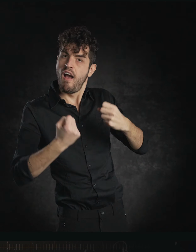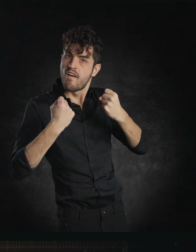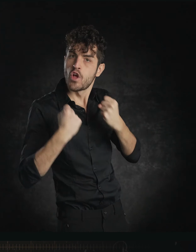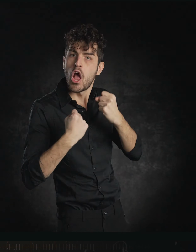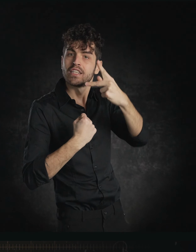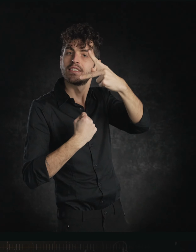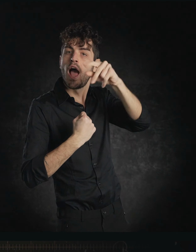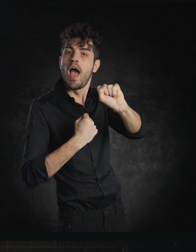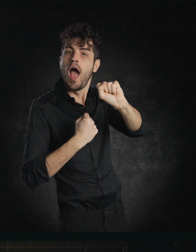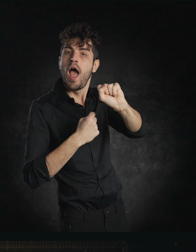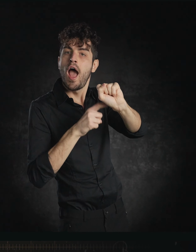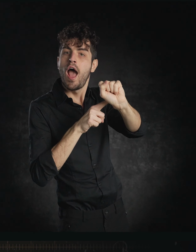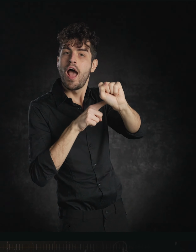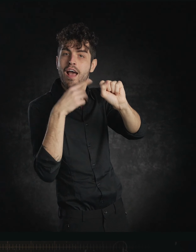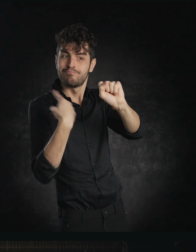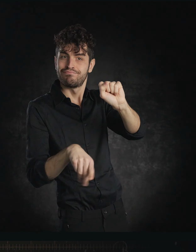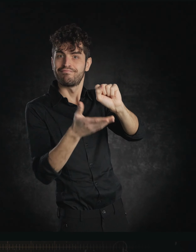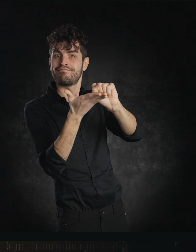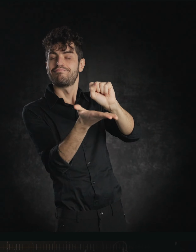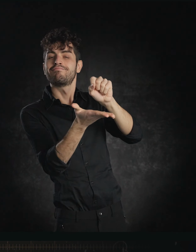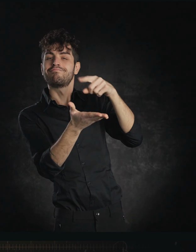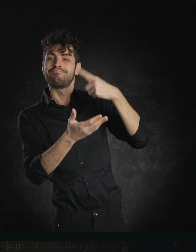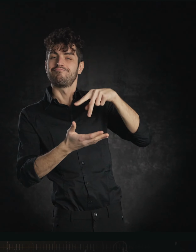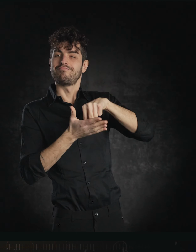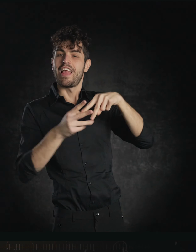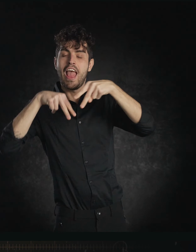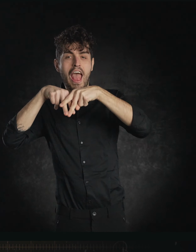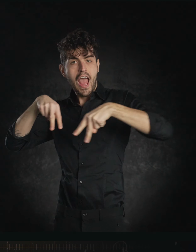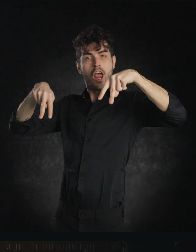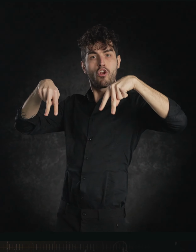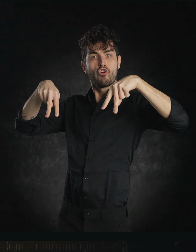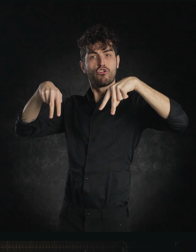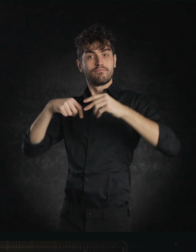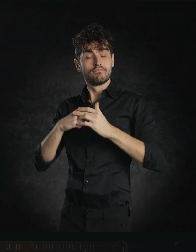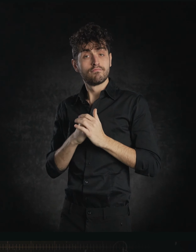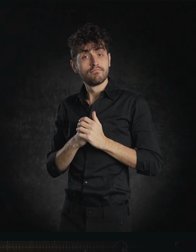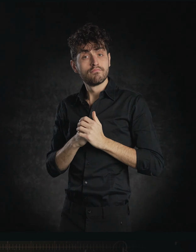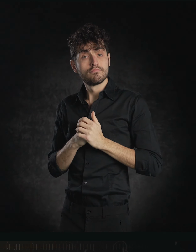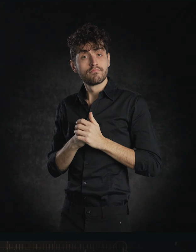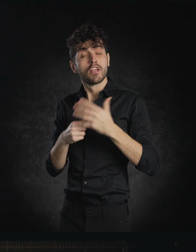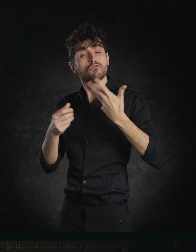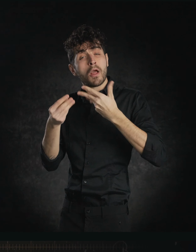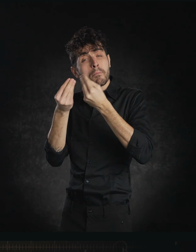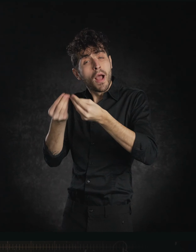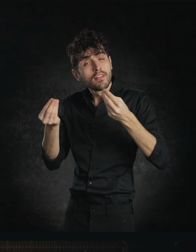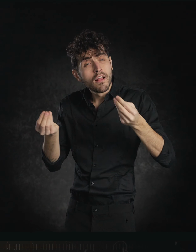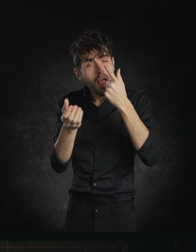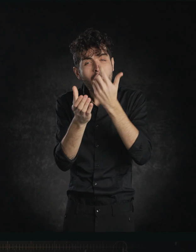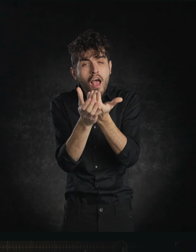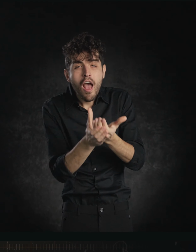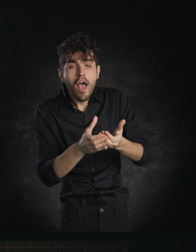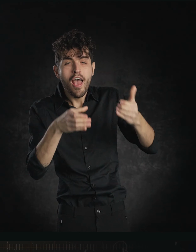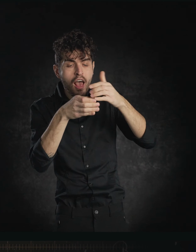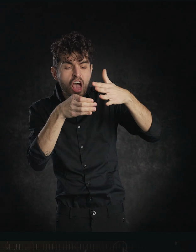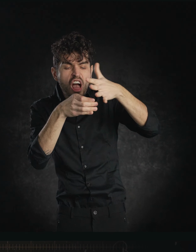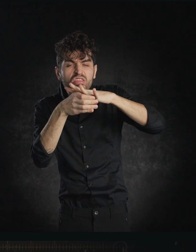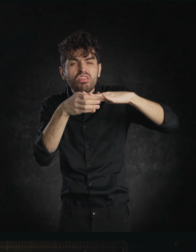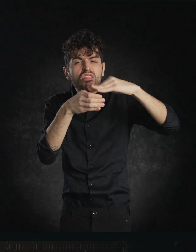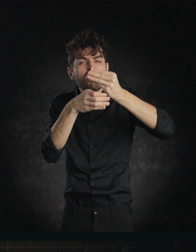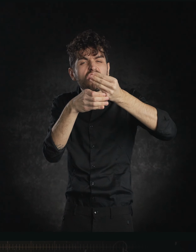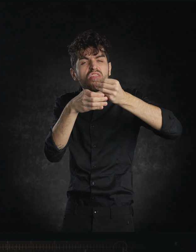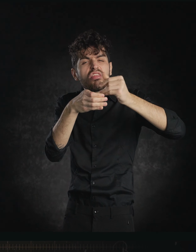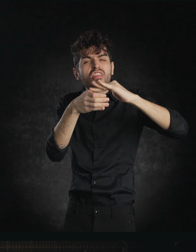quindi per il ka, per la forza vitale di ka, e vedete che all'interno di questo contenitore di alabastro vi è una